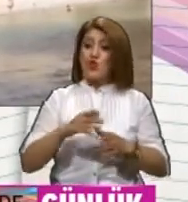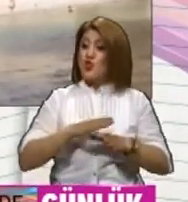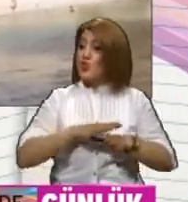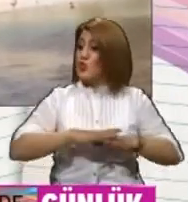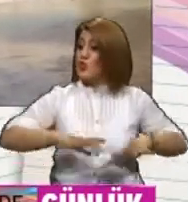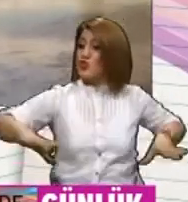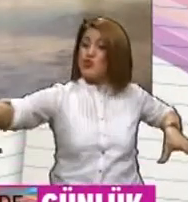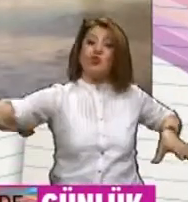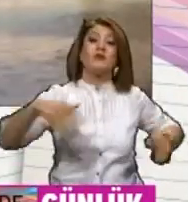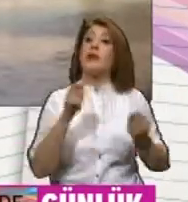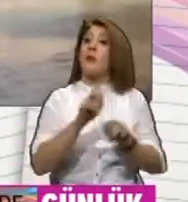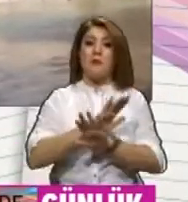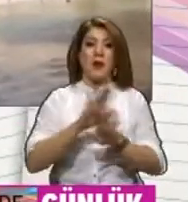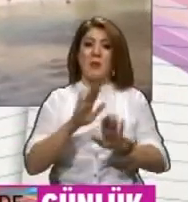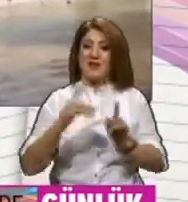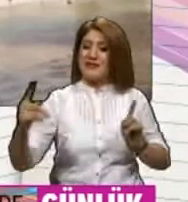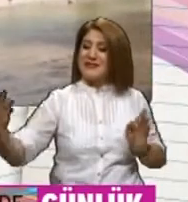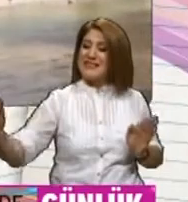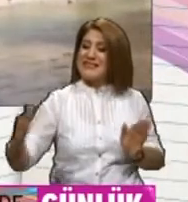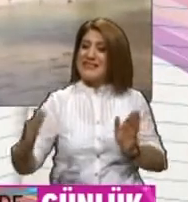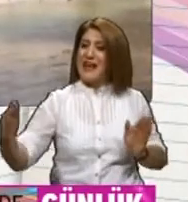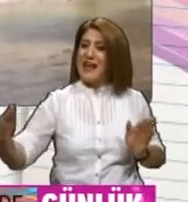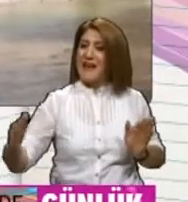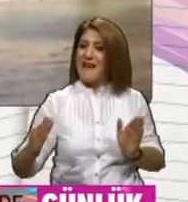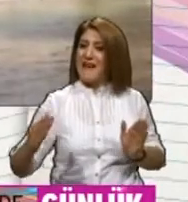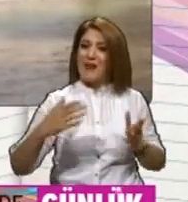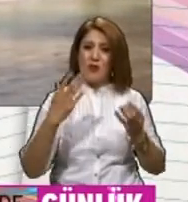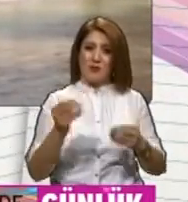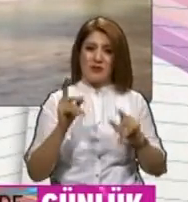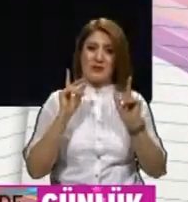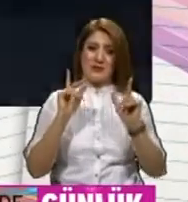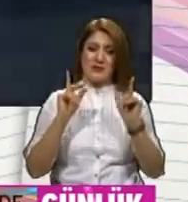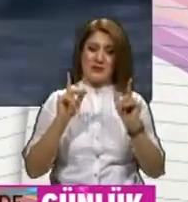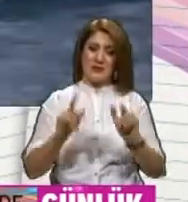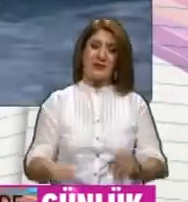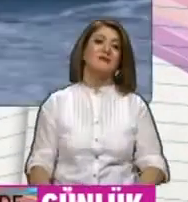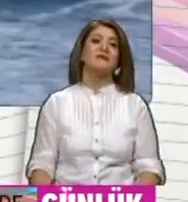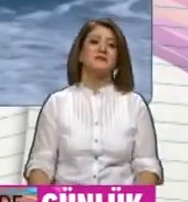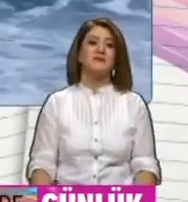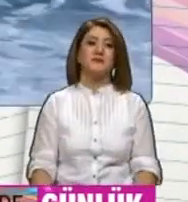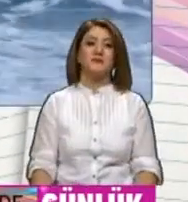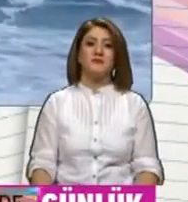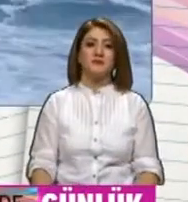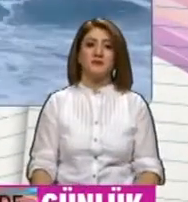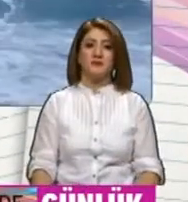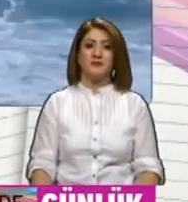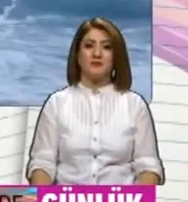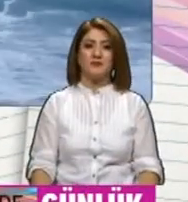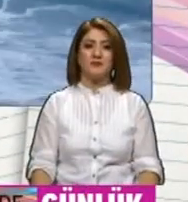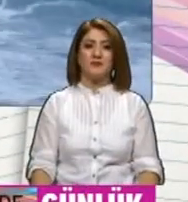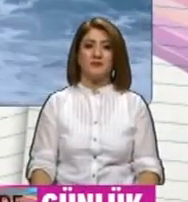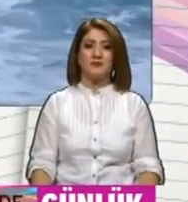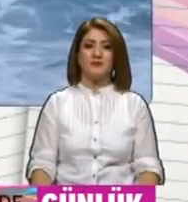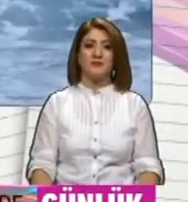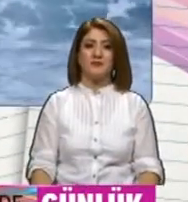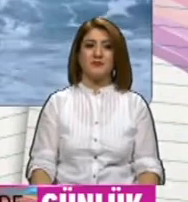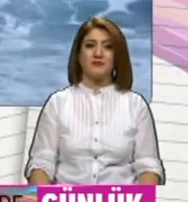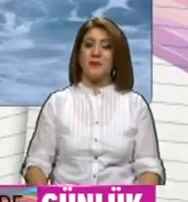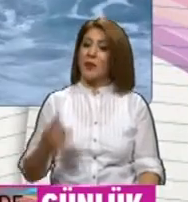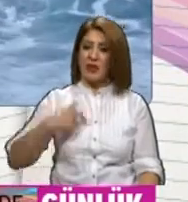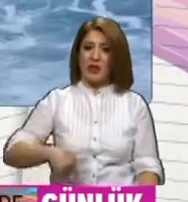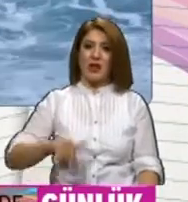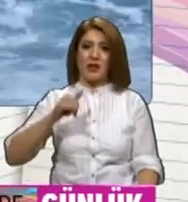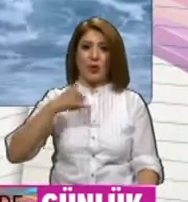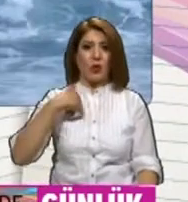tahtayla yapamazsınız. Doğru. Daha küçük bir tahtaya ihtiyacınız var. Bu gibi mesela kilonuzdan dolayı küçük bir